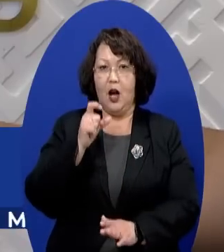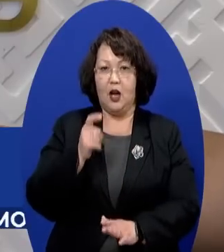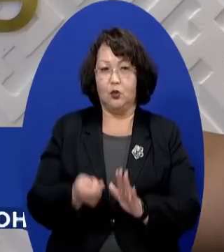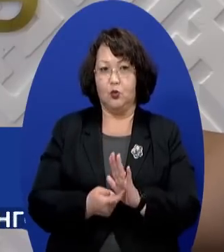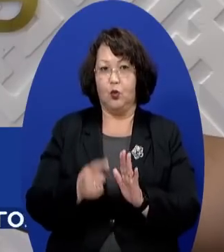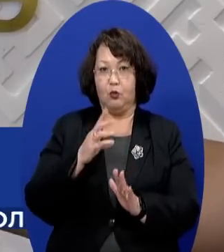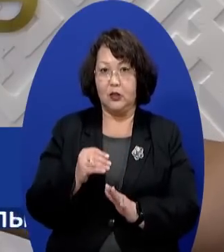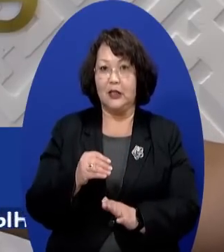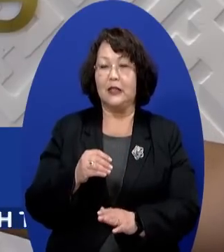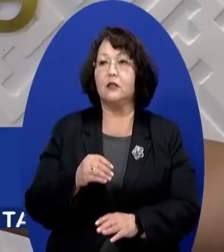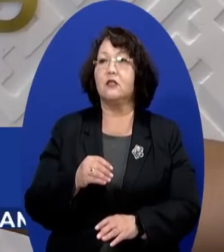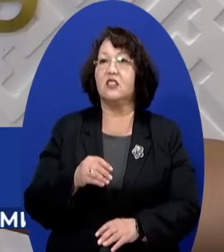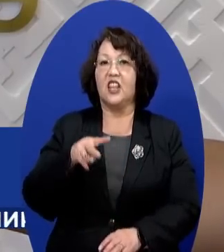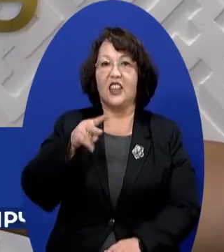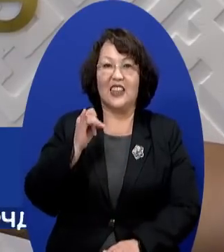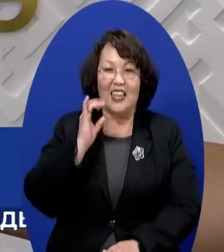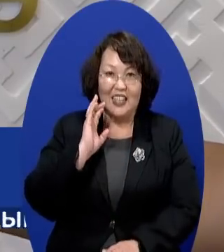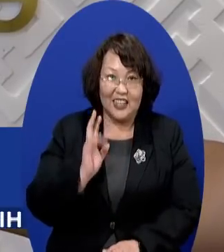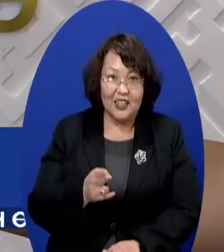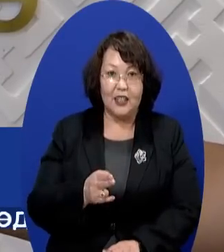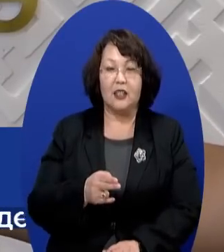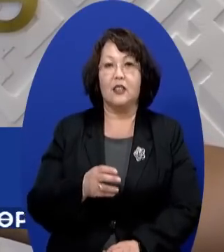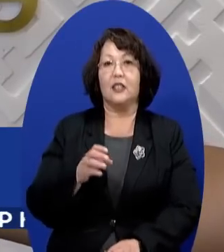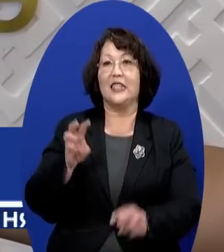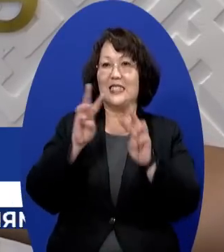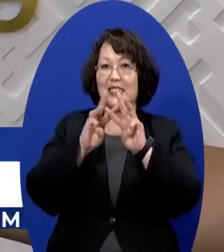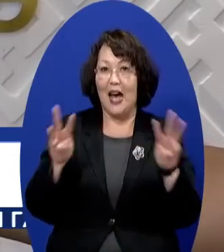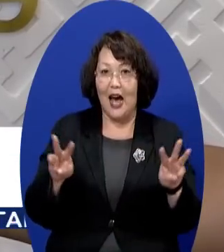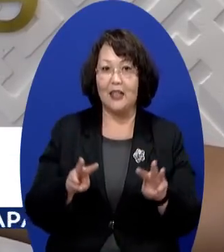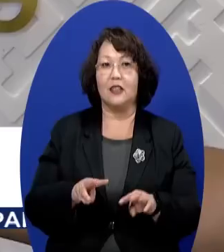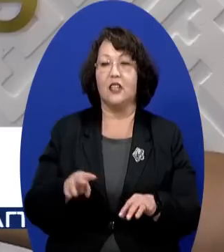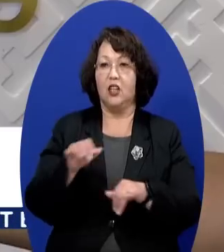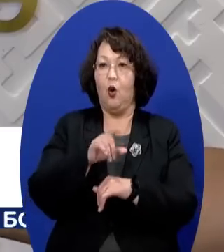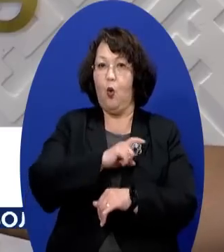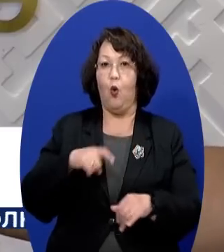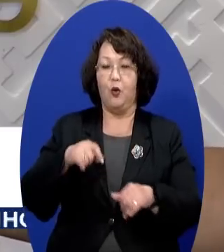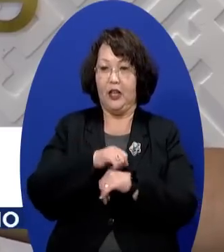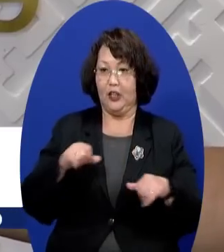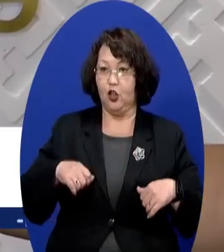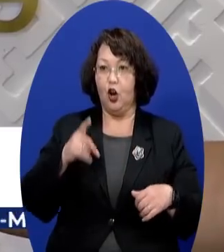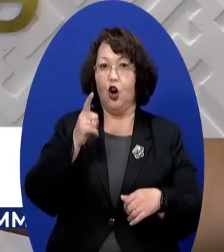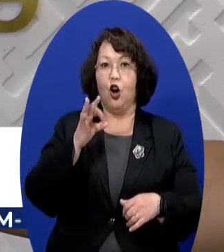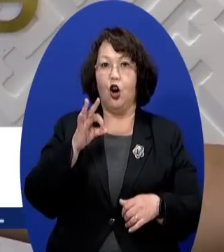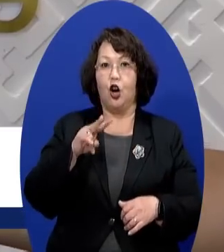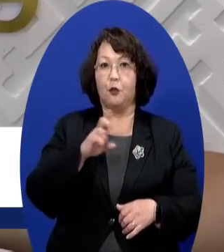болон линк фишинг юу нөө одоо өөр иргэдээс явуулсан тийм холбоосууд руу